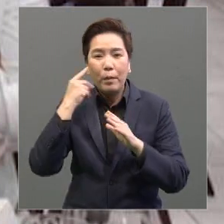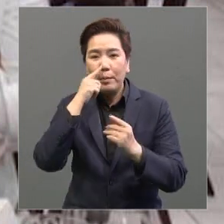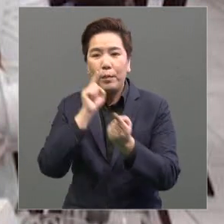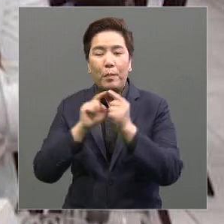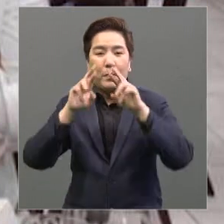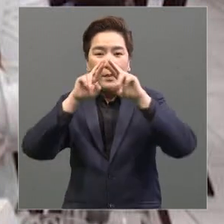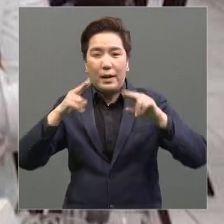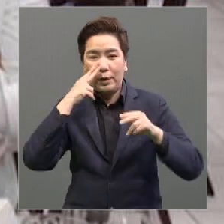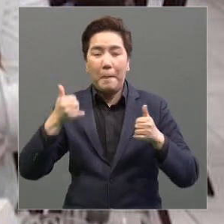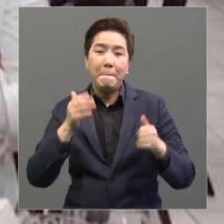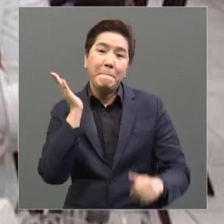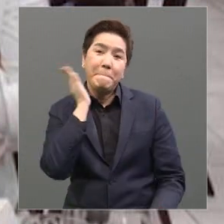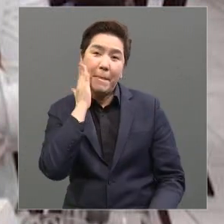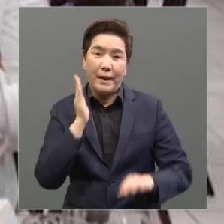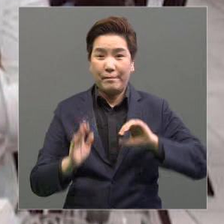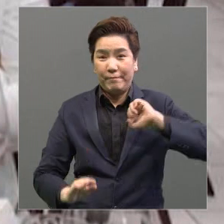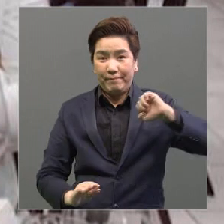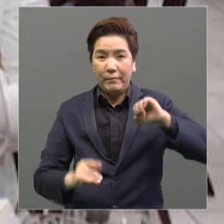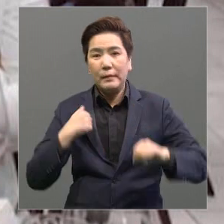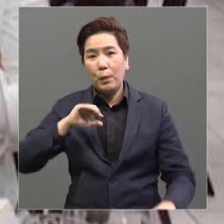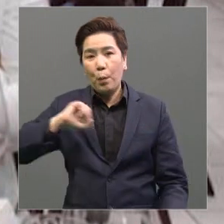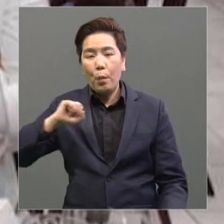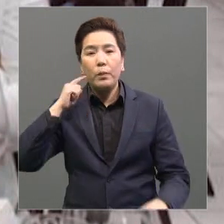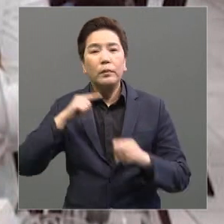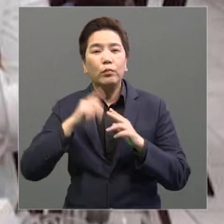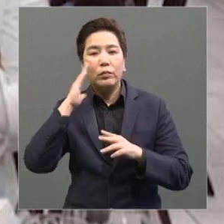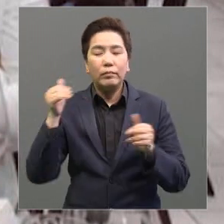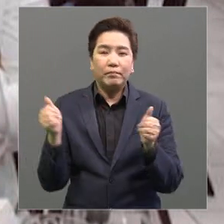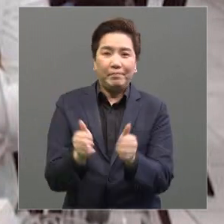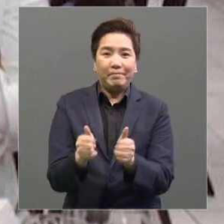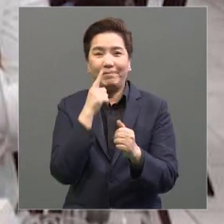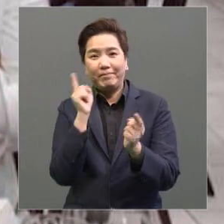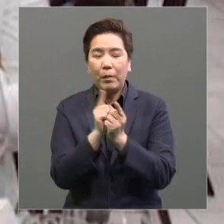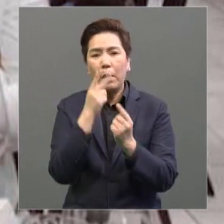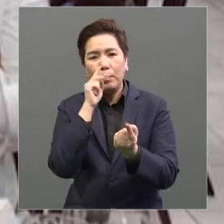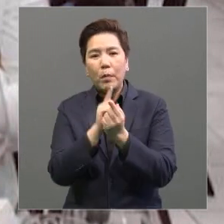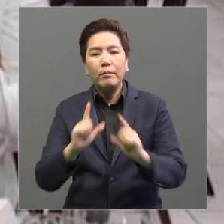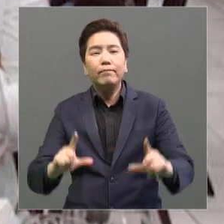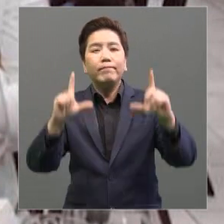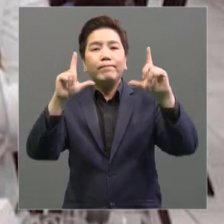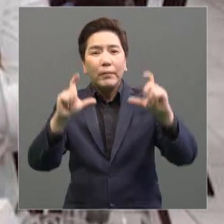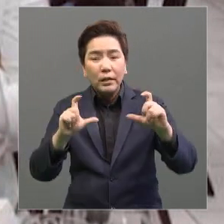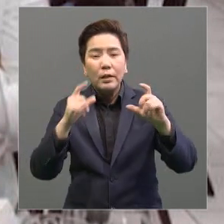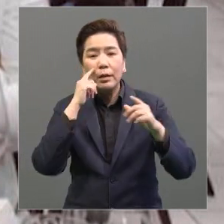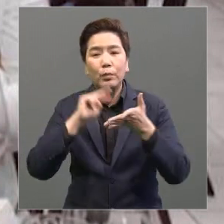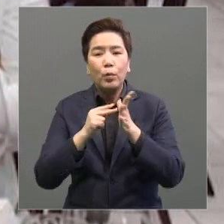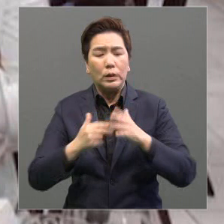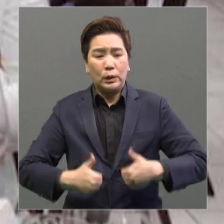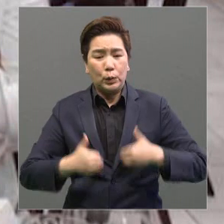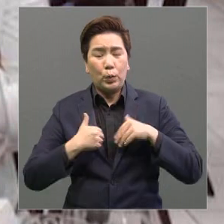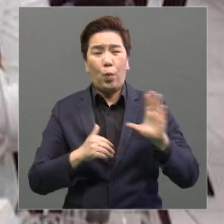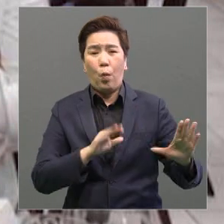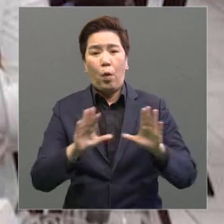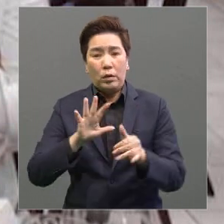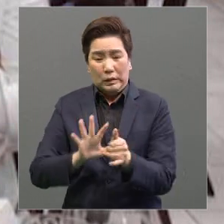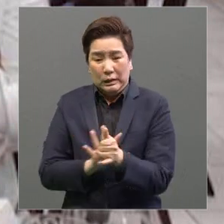นี่ยซ้ายนี่คือแป้งนะขวานี่คือคุณทิวากรบอกว่าแต่สุดท้ายคือเจอกันรู้จักกันถ่ายรูปอย่างเงี้ยต่างคนต่างไปใช้ชีวิตยังไงเบื้องหลัง